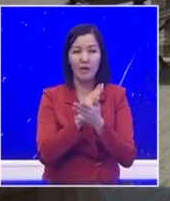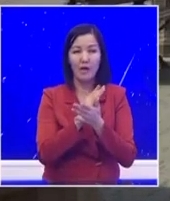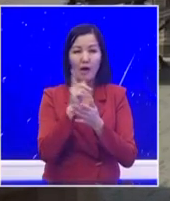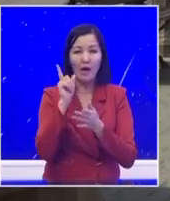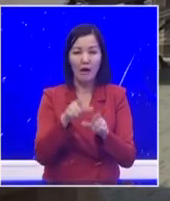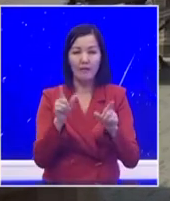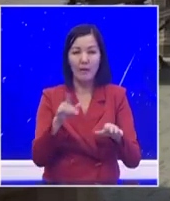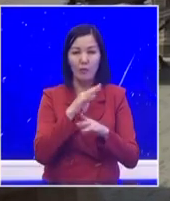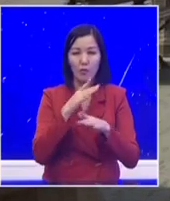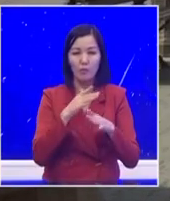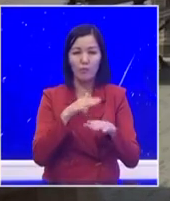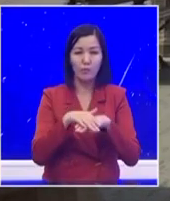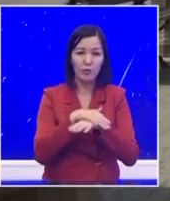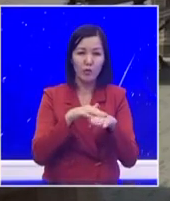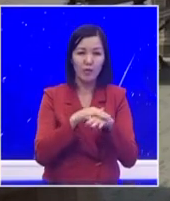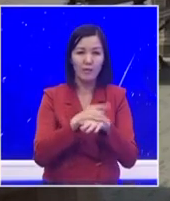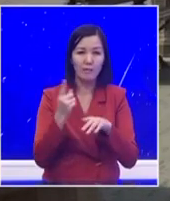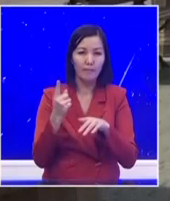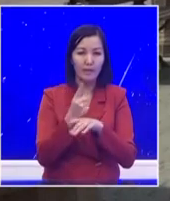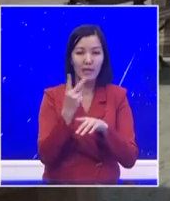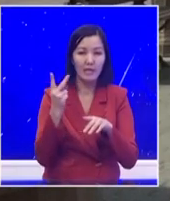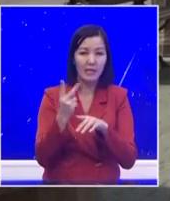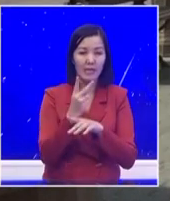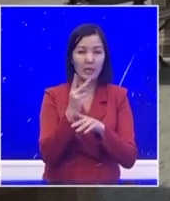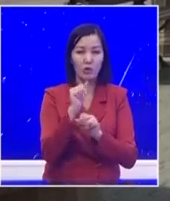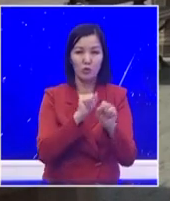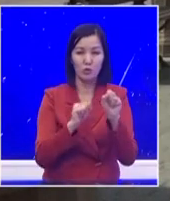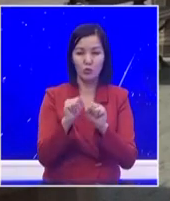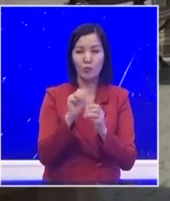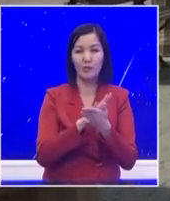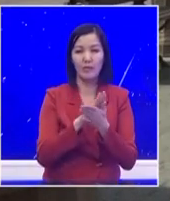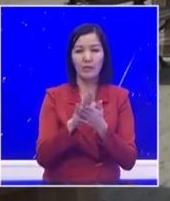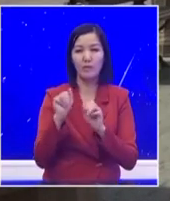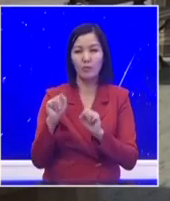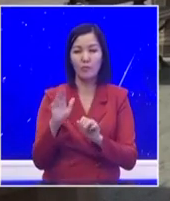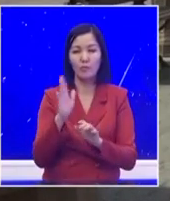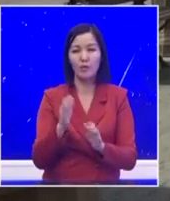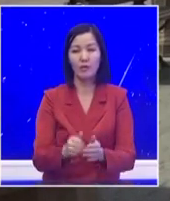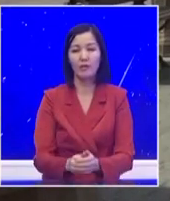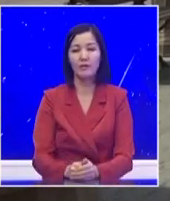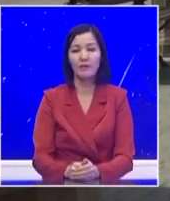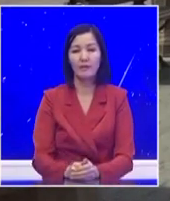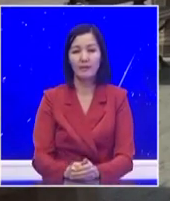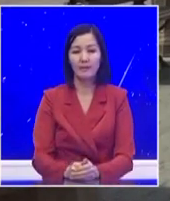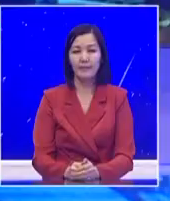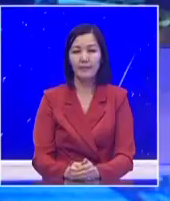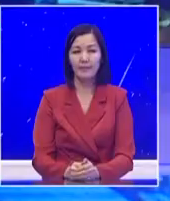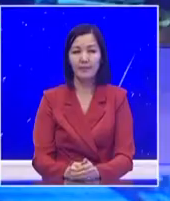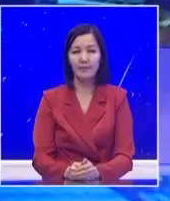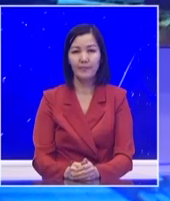жерлерде екі рет, аз адам жүретін жерде бір рет күнделікті жұмыс жасалады.